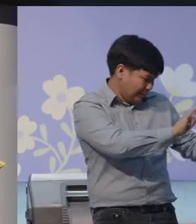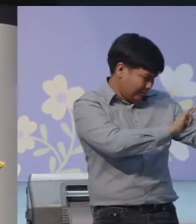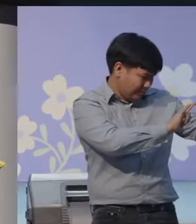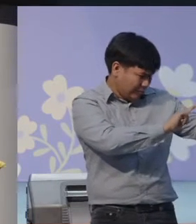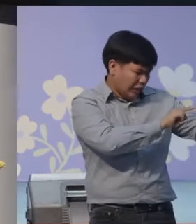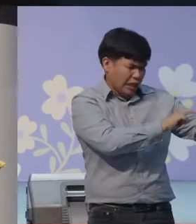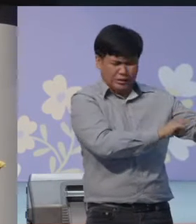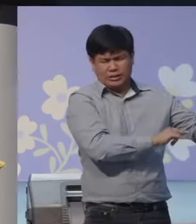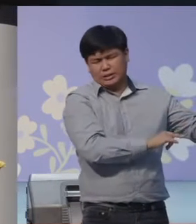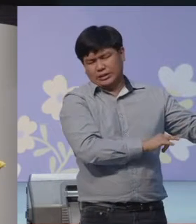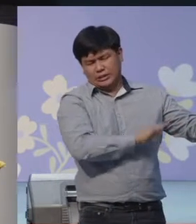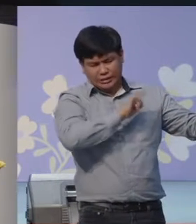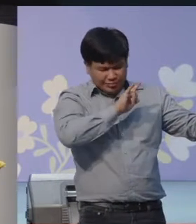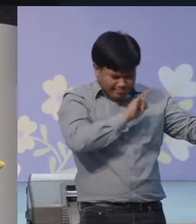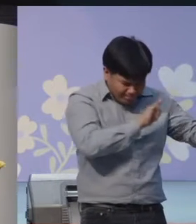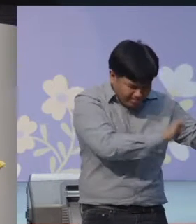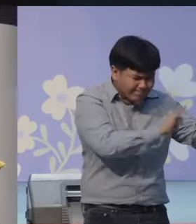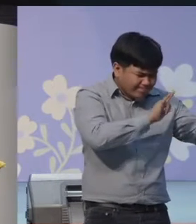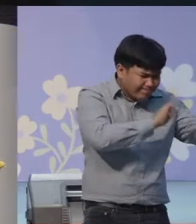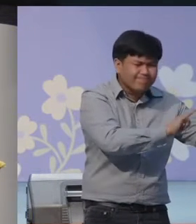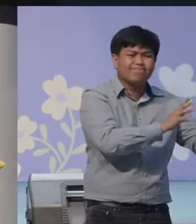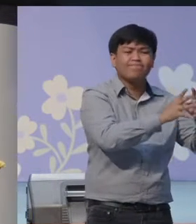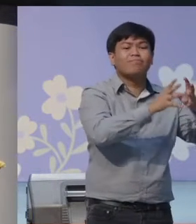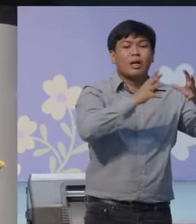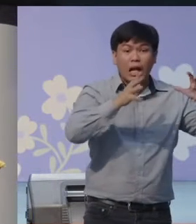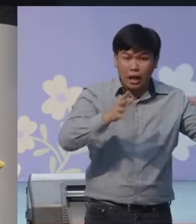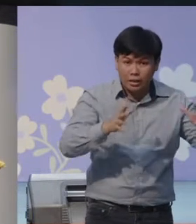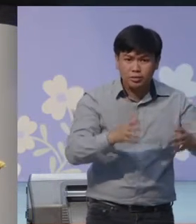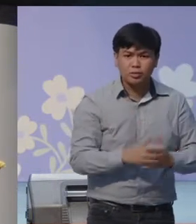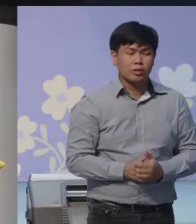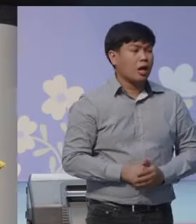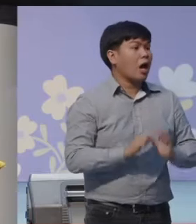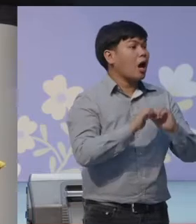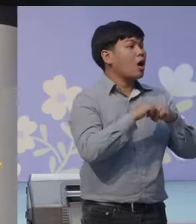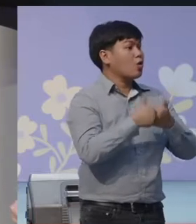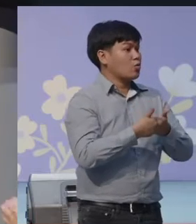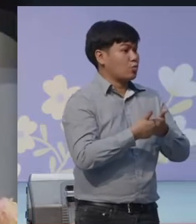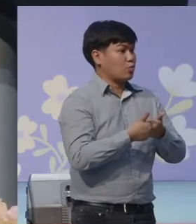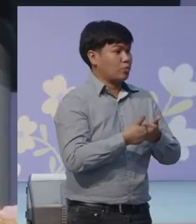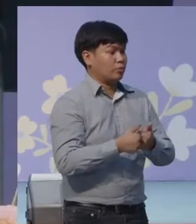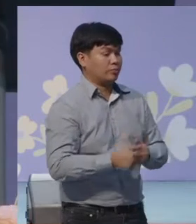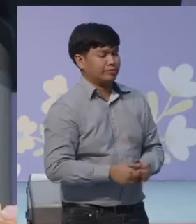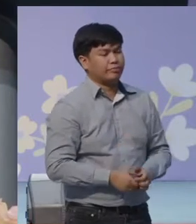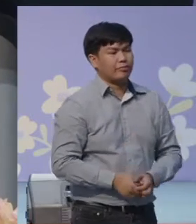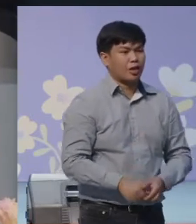anak. Paano natin nakikita na minamahal niya si Elkanah? Kasi, pag pumupunta sila para